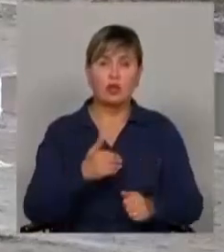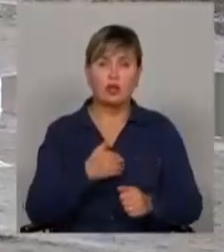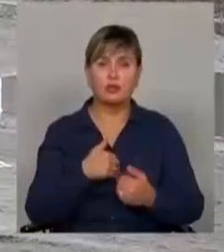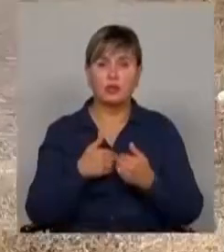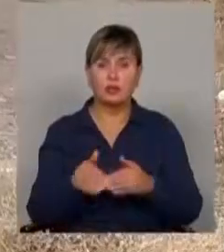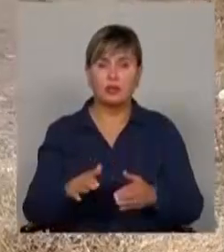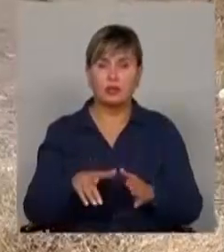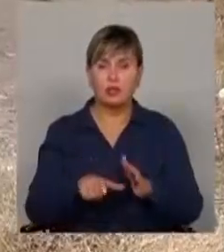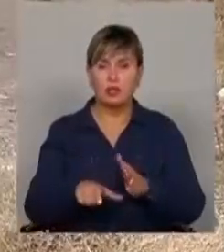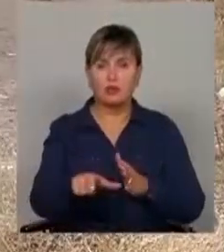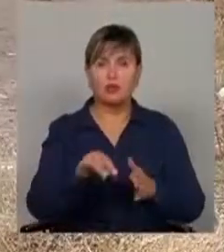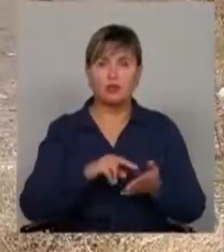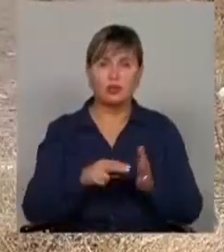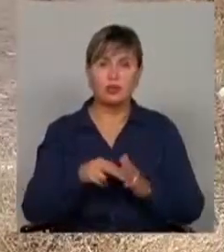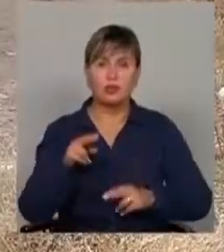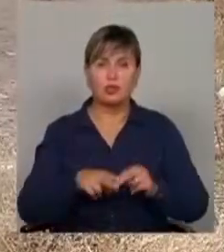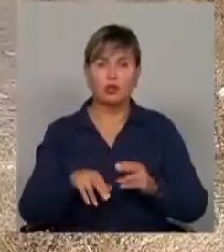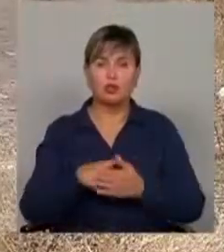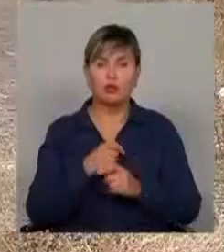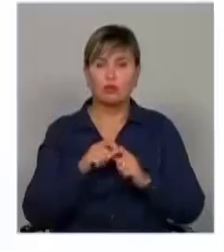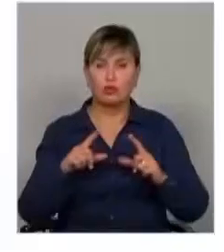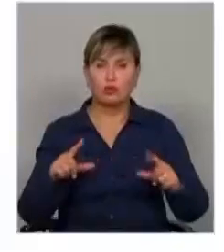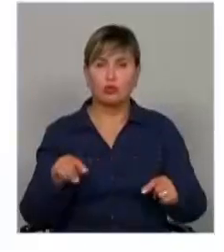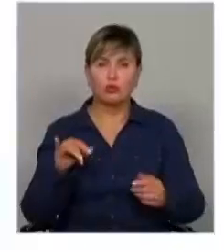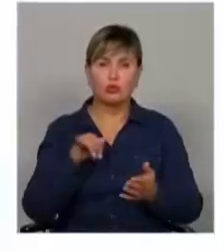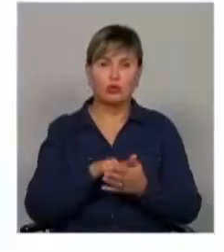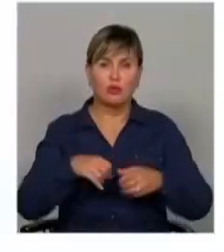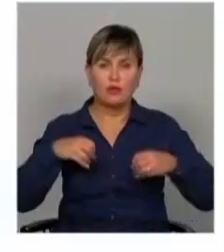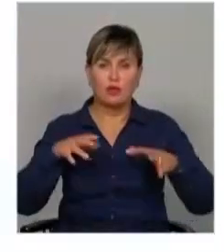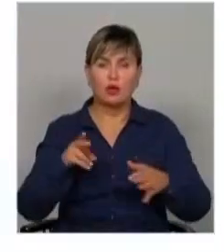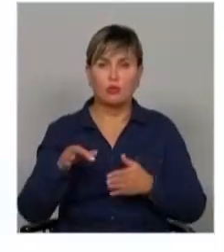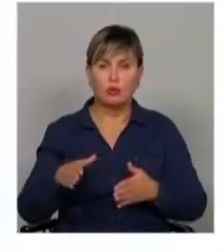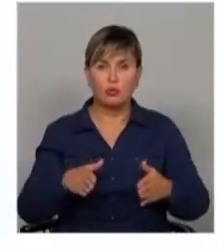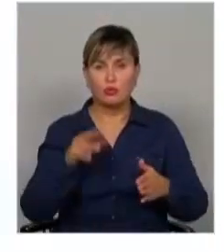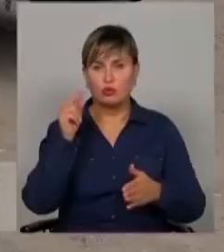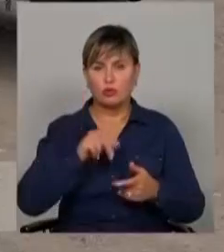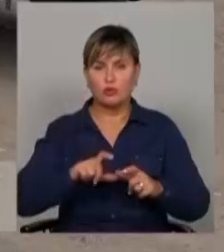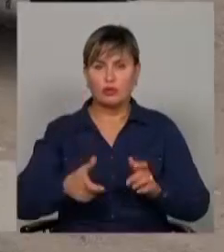проложить асфальт. Также планируется строительство новой школы и установка фонарей по пути к учебному